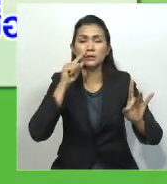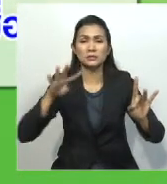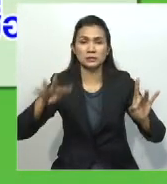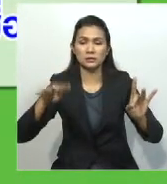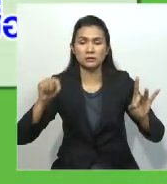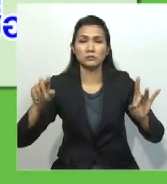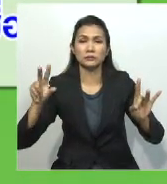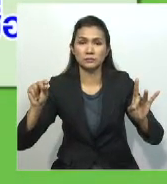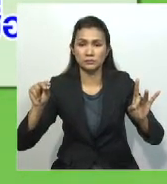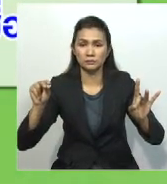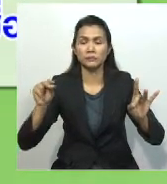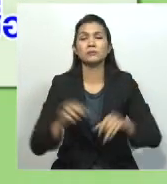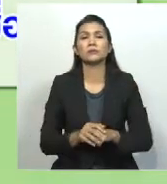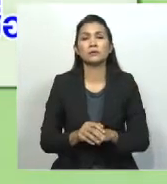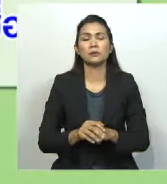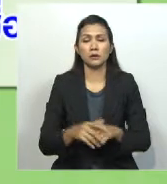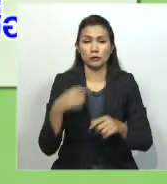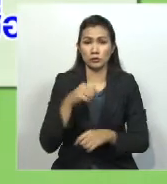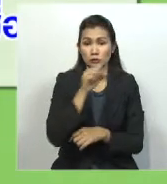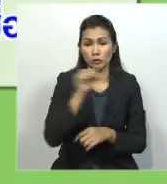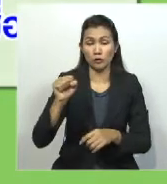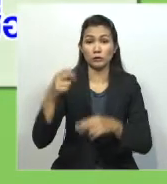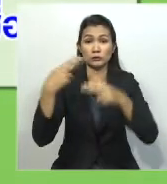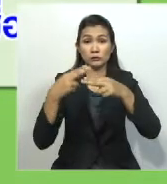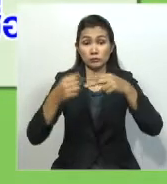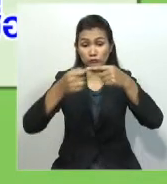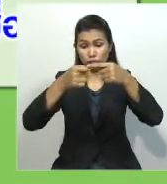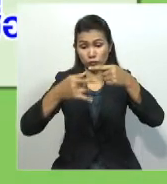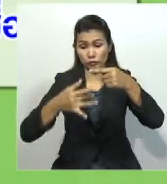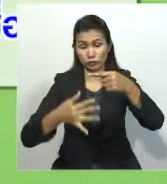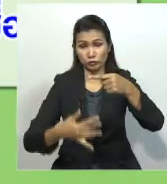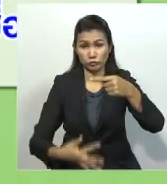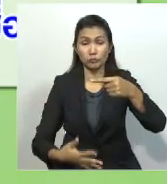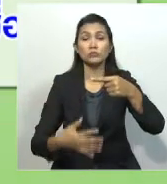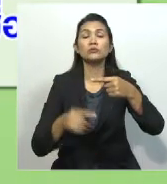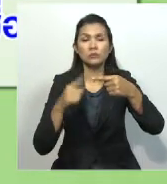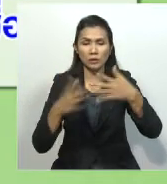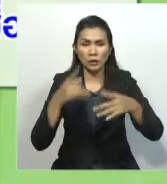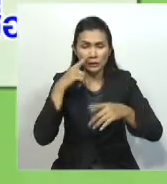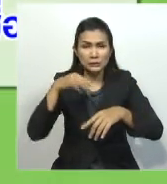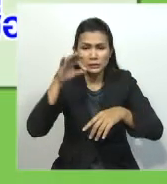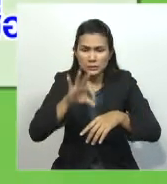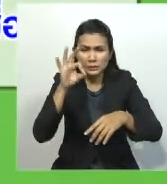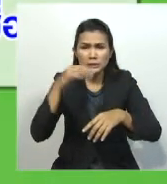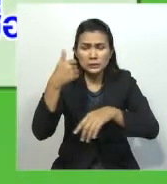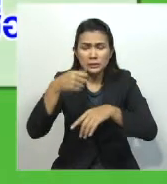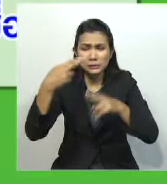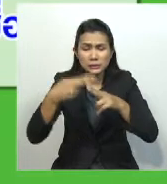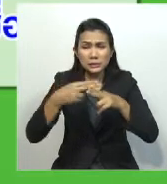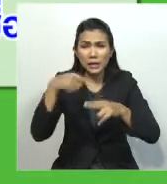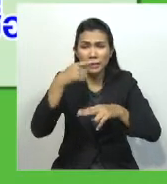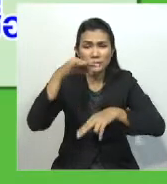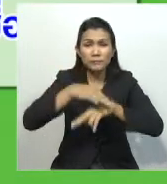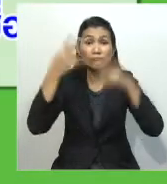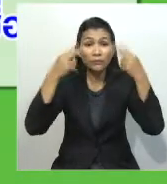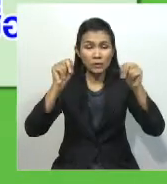นส่วนส.ส.บัญชีรายชื่อนะครับและการแจ้งบัญชีรายชื่อคดีเดตนายกรัฐมนตรีให้พรรคการเมือง